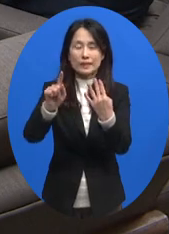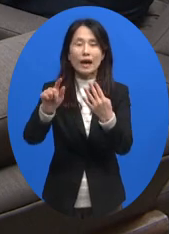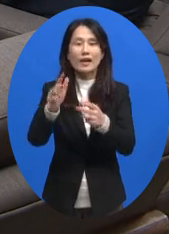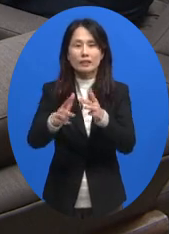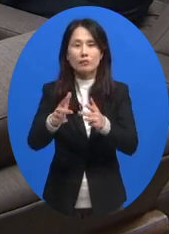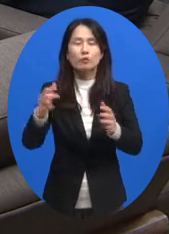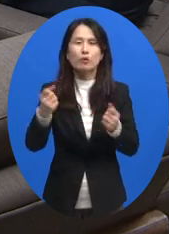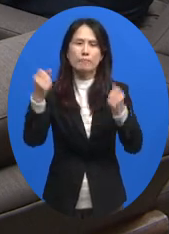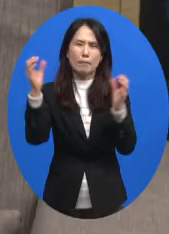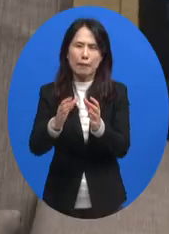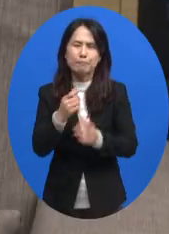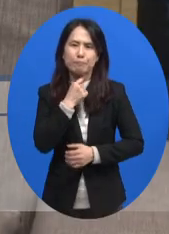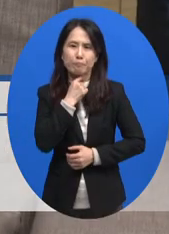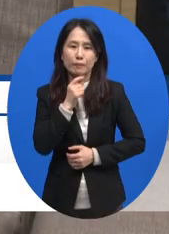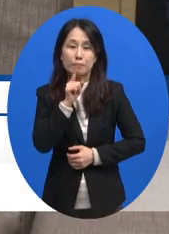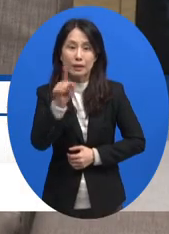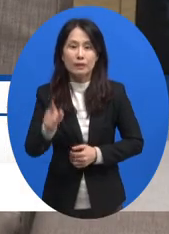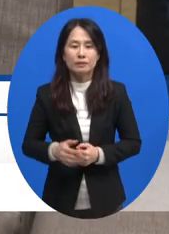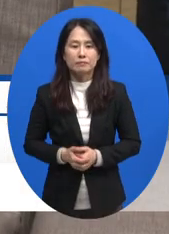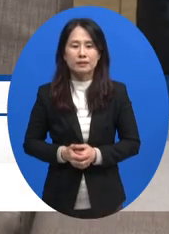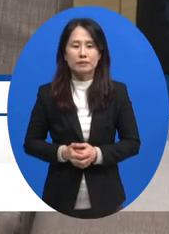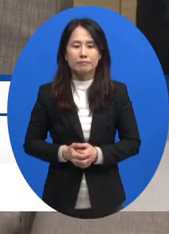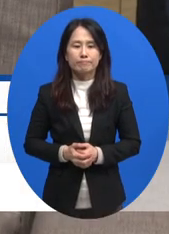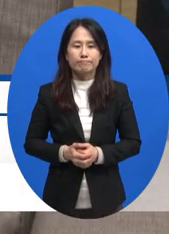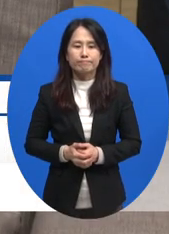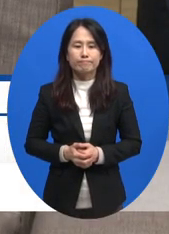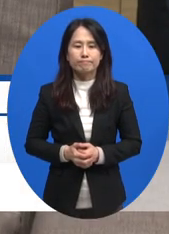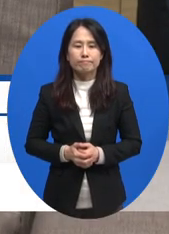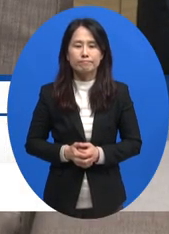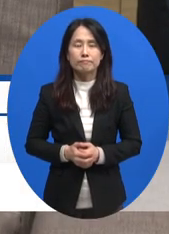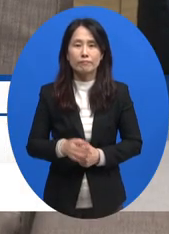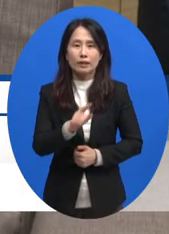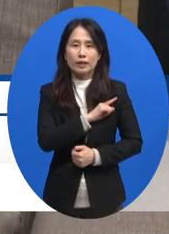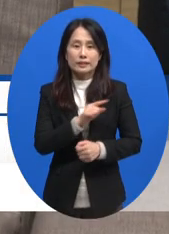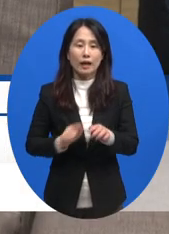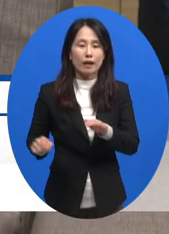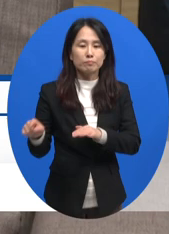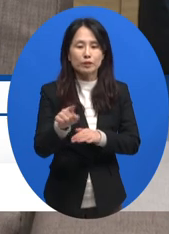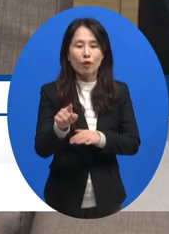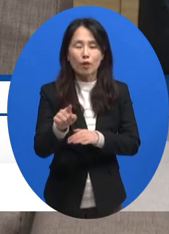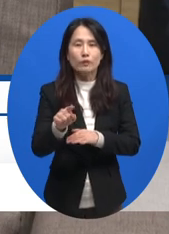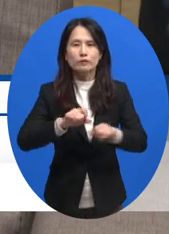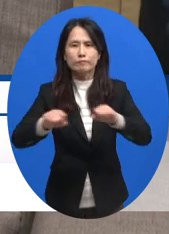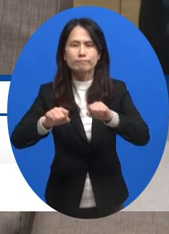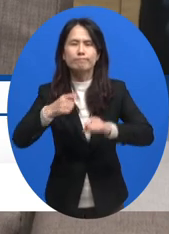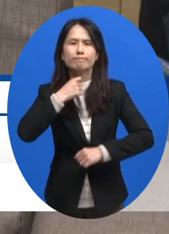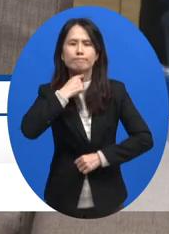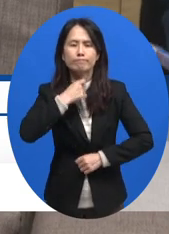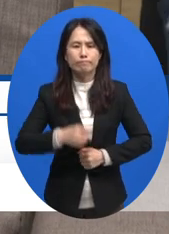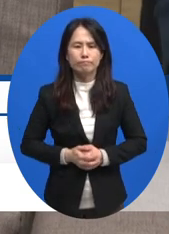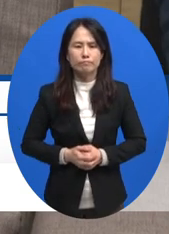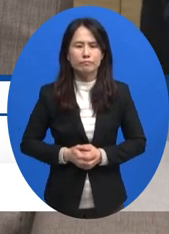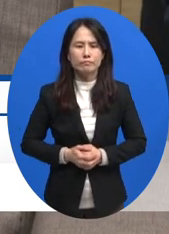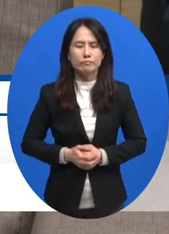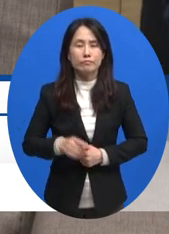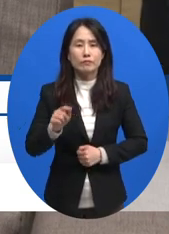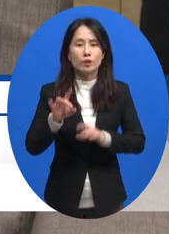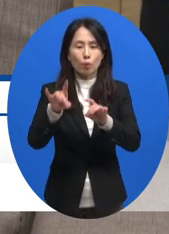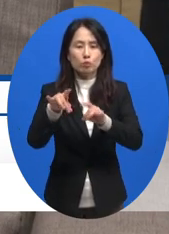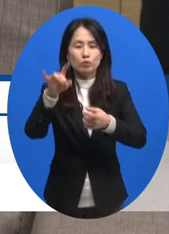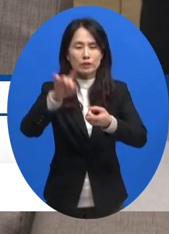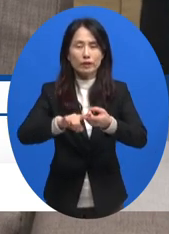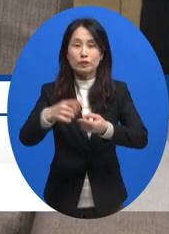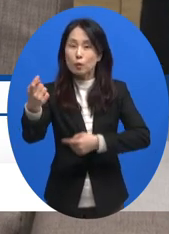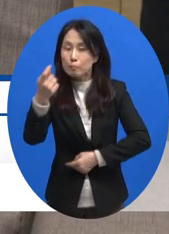바란다고 밝혔습니다. 이 부분에 있어서 가장 선도적으로 하려고 생각을 하고 있습니다. 우리 호주에 대해서도